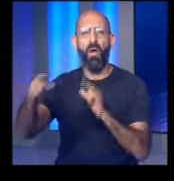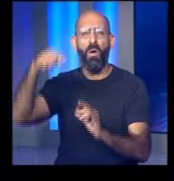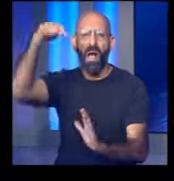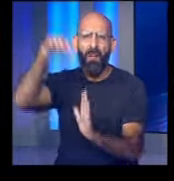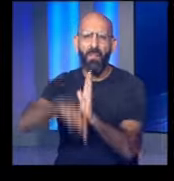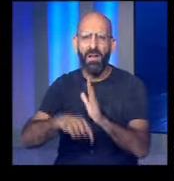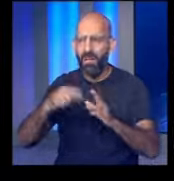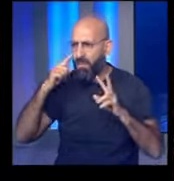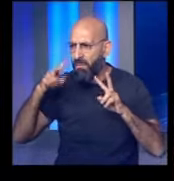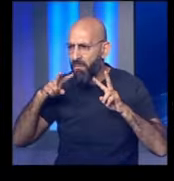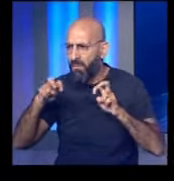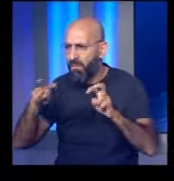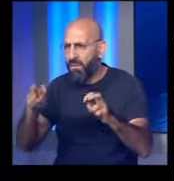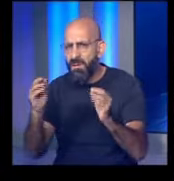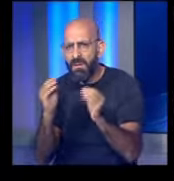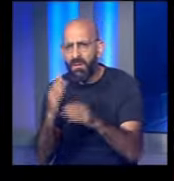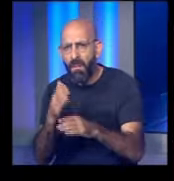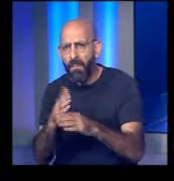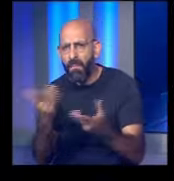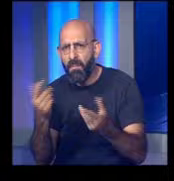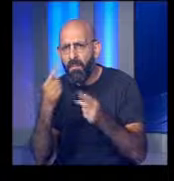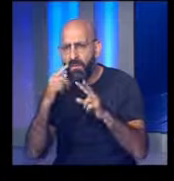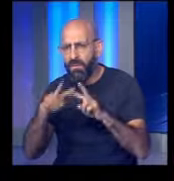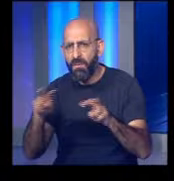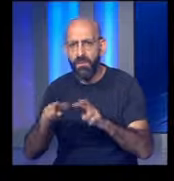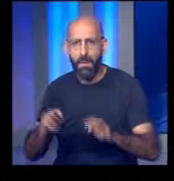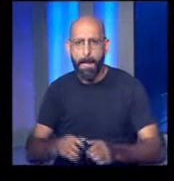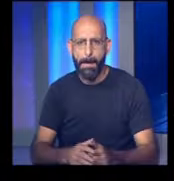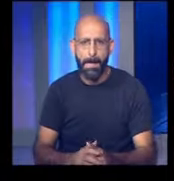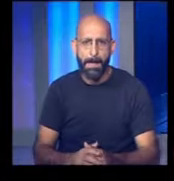أصيب بجروح، وأحدث الصاروخ حفرة عميقة.